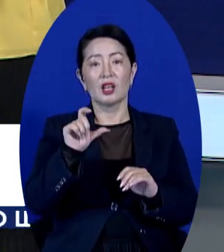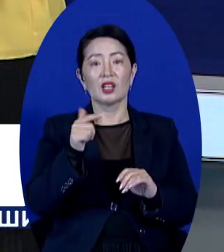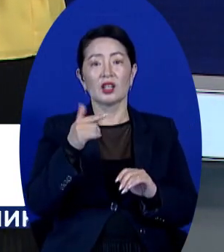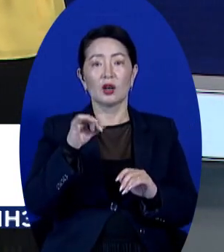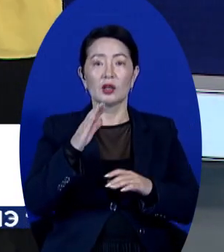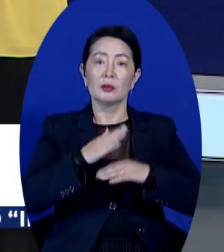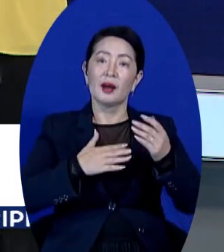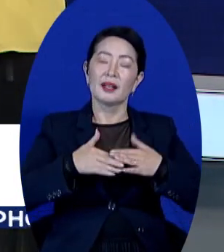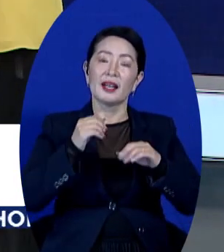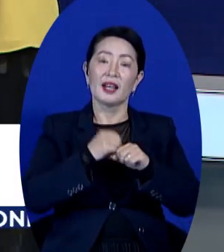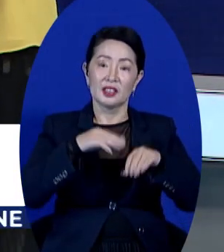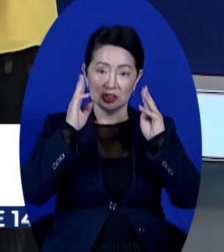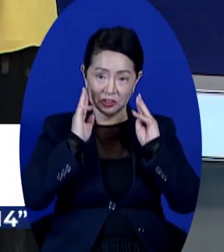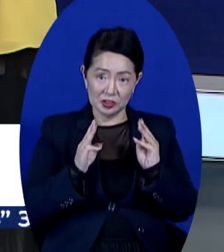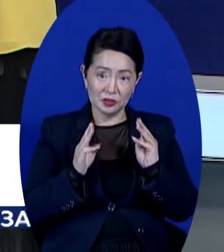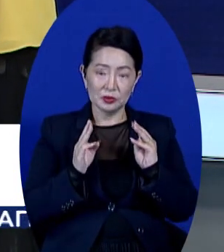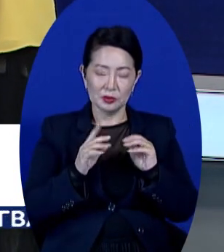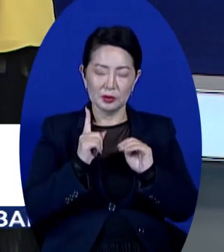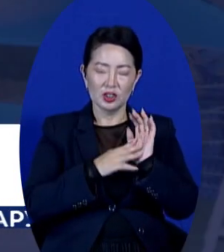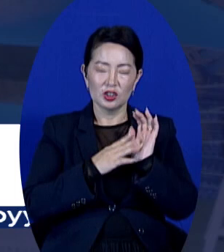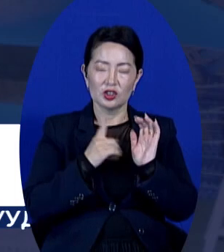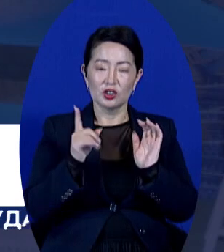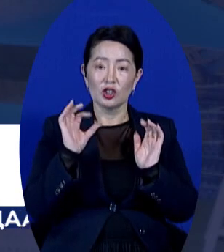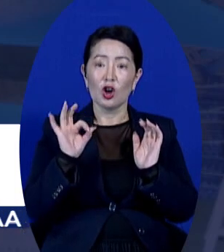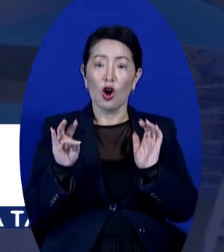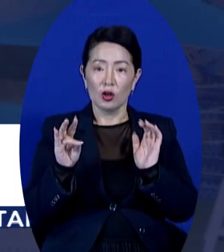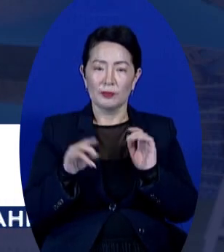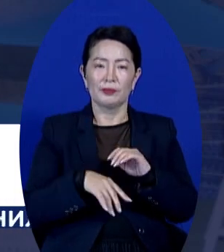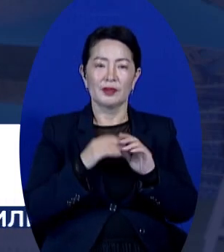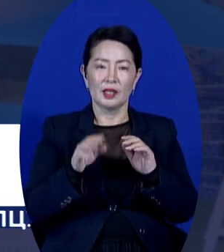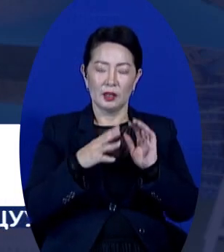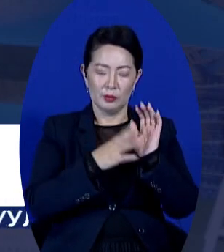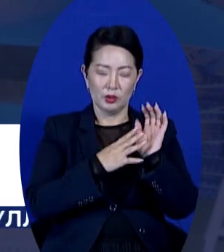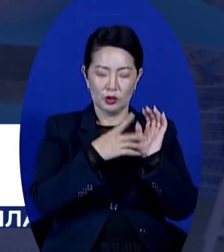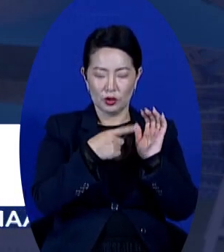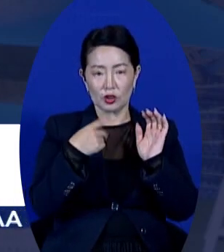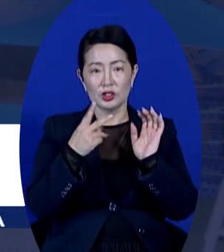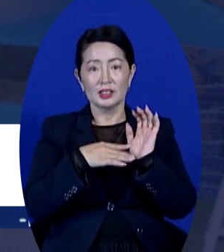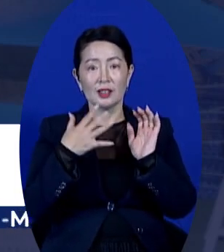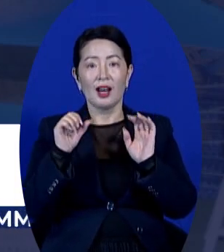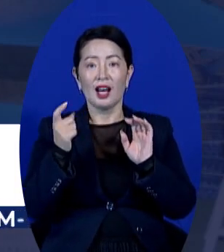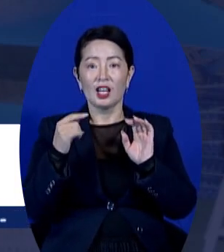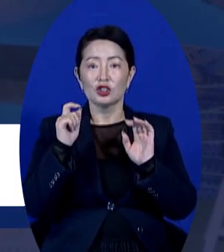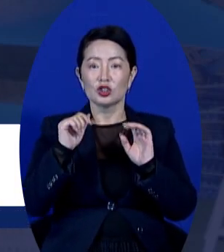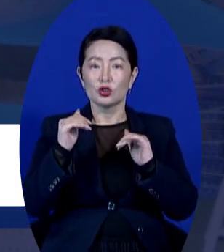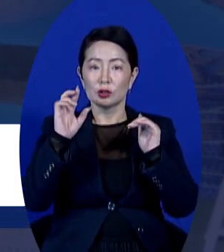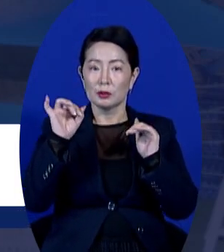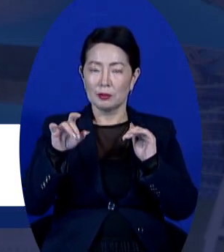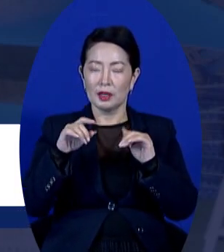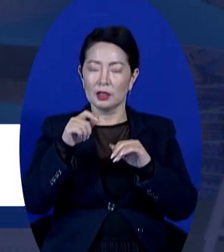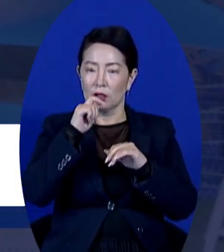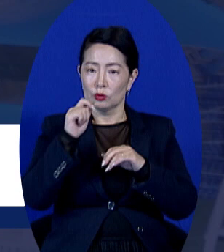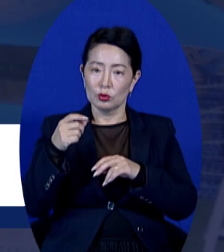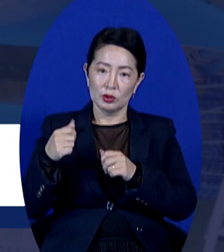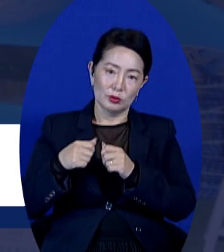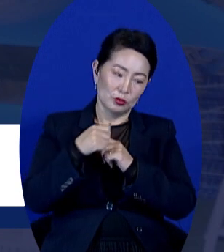станцыг барих ажлыг эхлүүлэх шийдвэрийг гаргасан байдаг. За 1992-95 онд Азийн хөгжлийн банкны буцалтгүй тусламж хөнгөлөлттэй